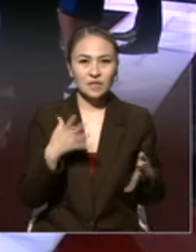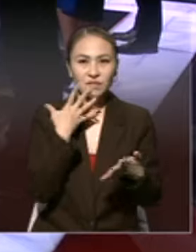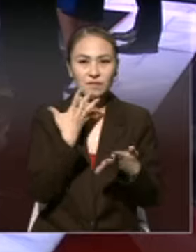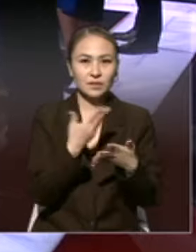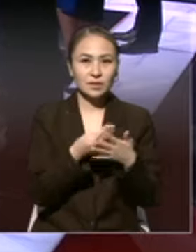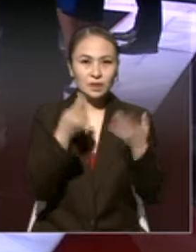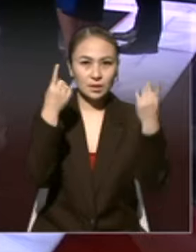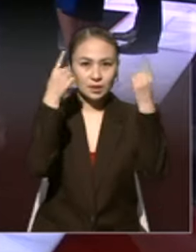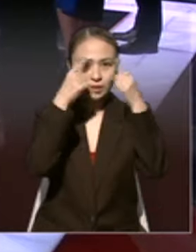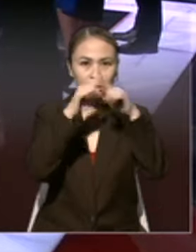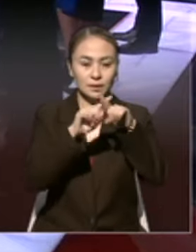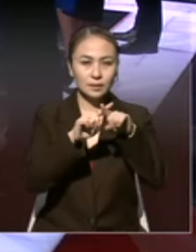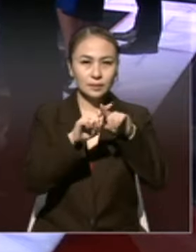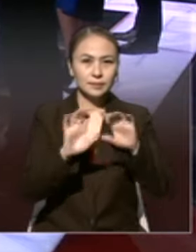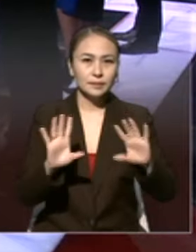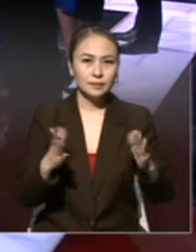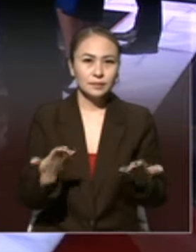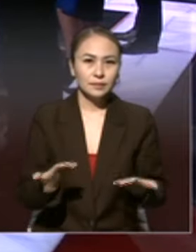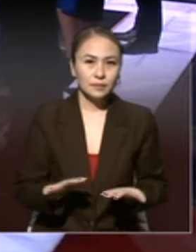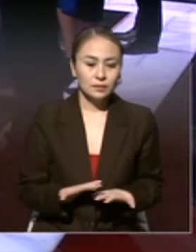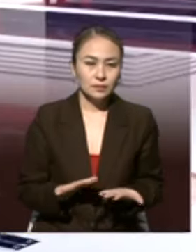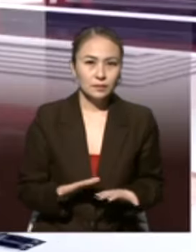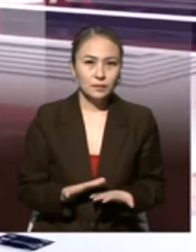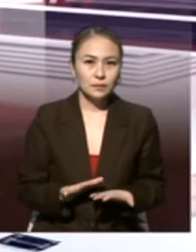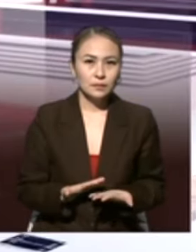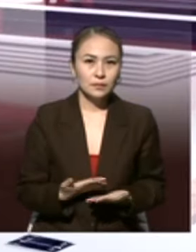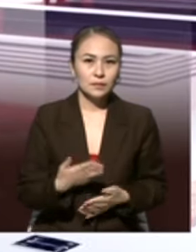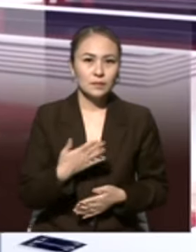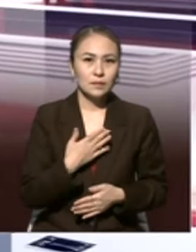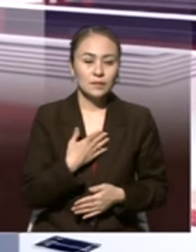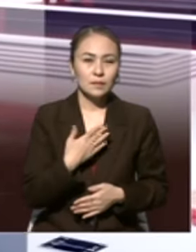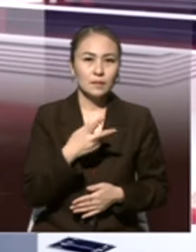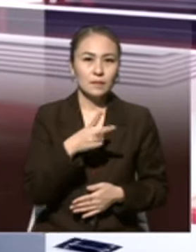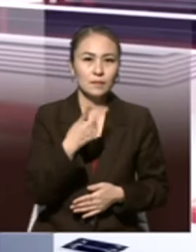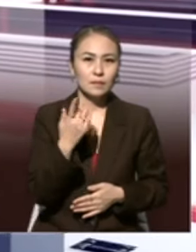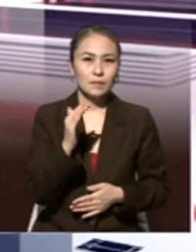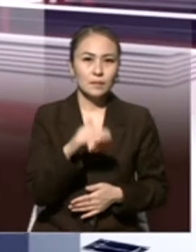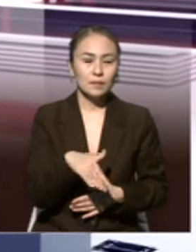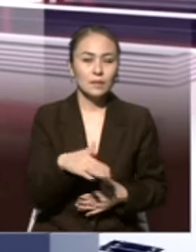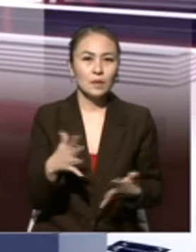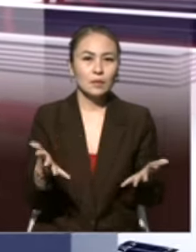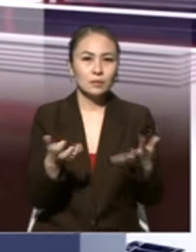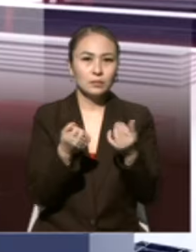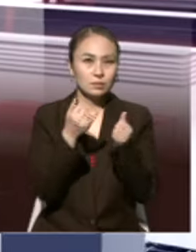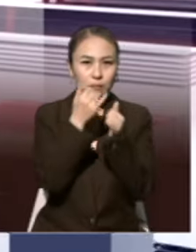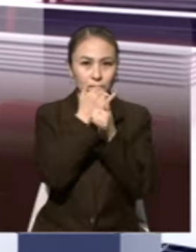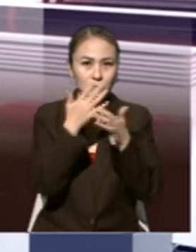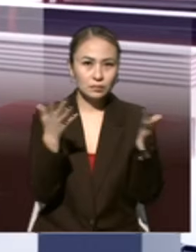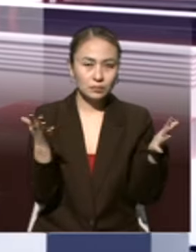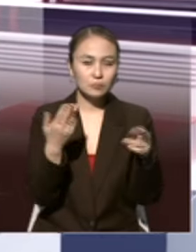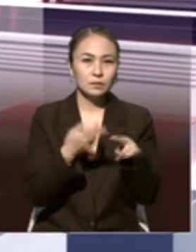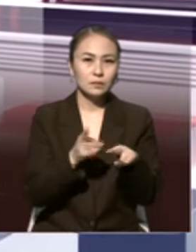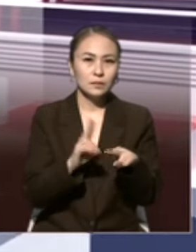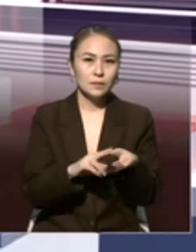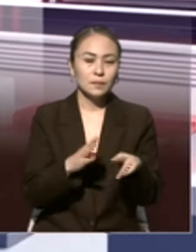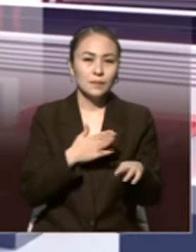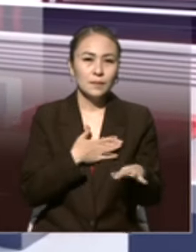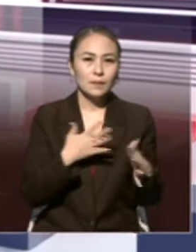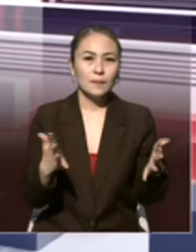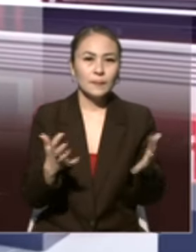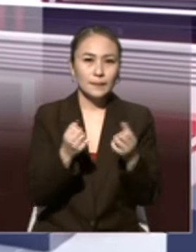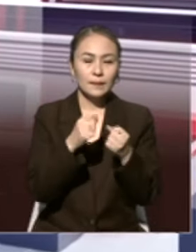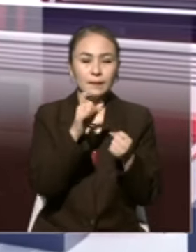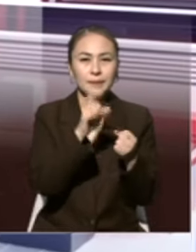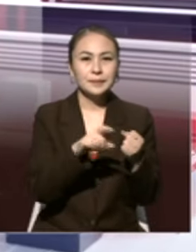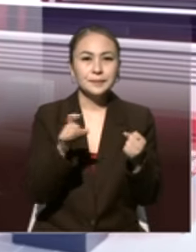мен жағдай болмаса, біз 21 мыңнан астам қалай құтқарамыз. Сол себептен біздің құтқарушыларда